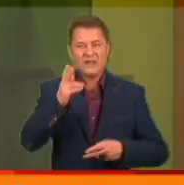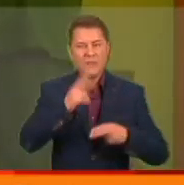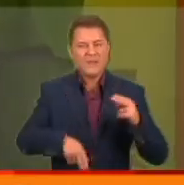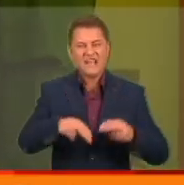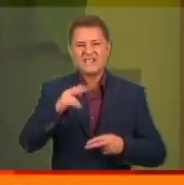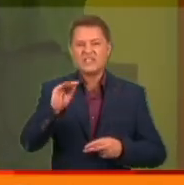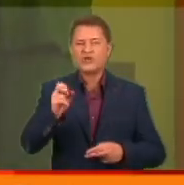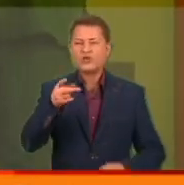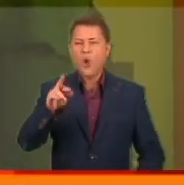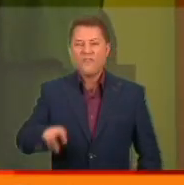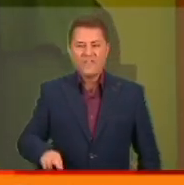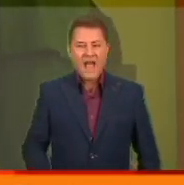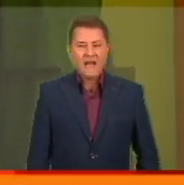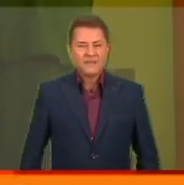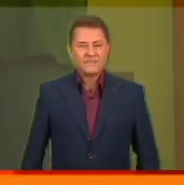жовтня.